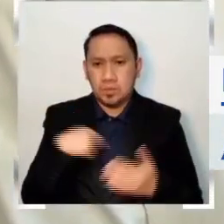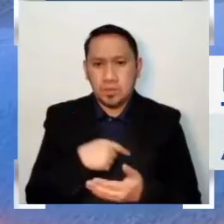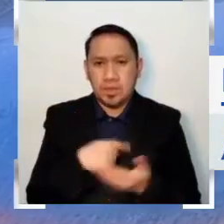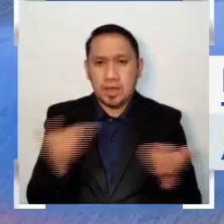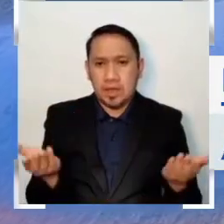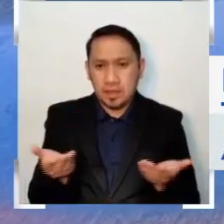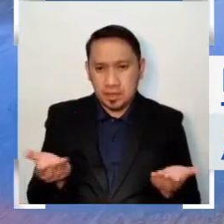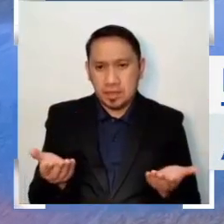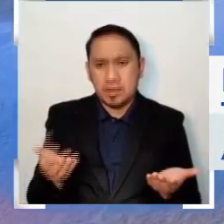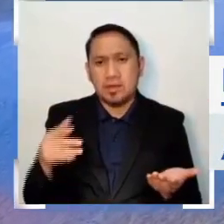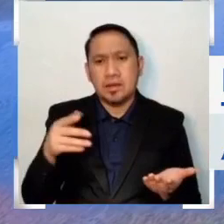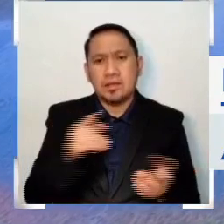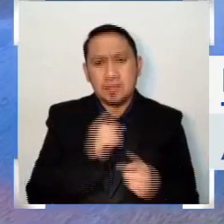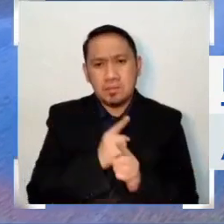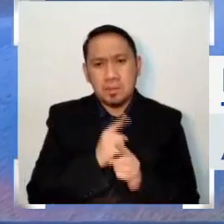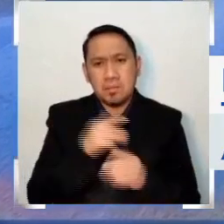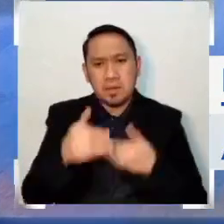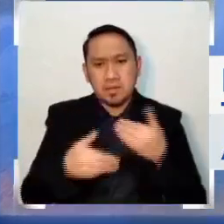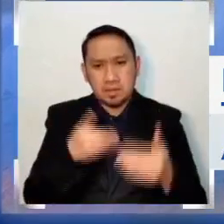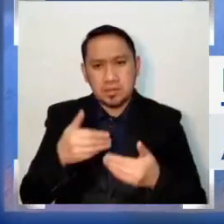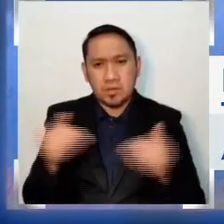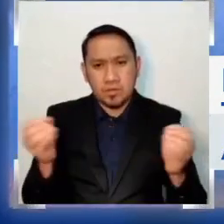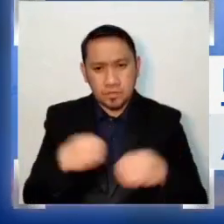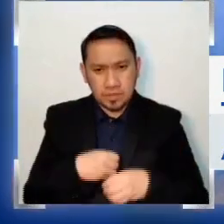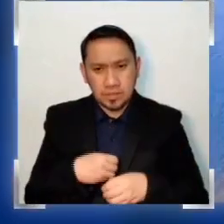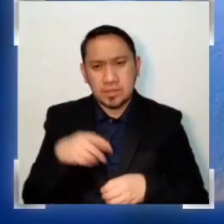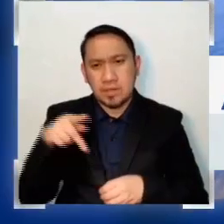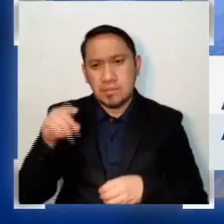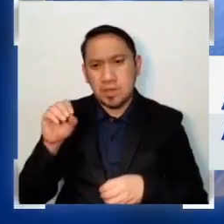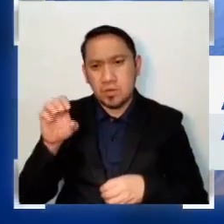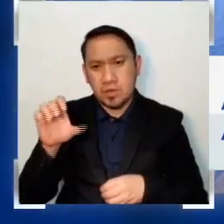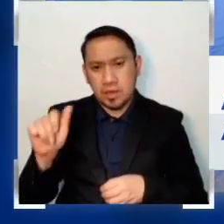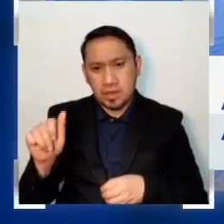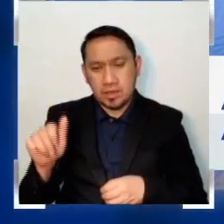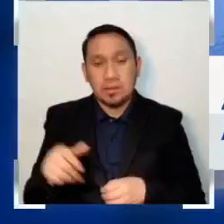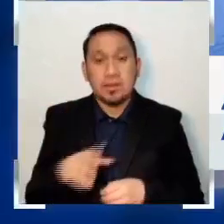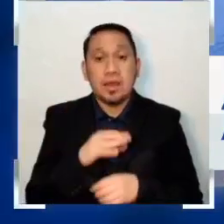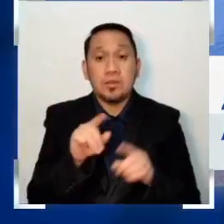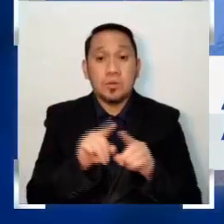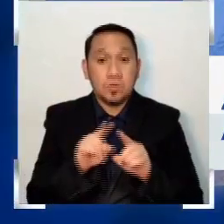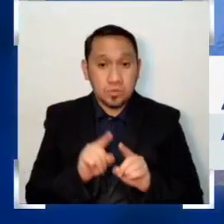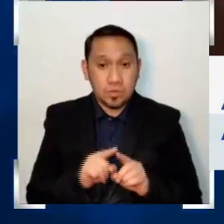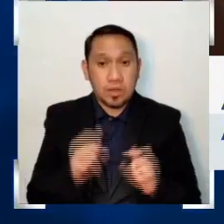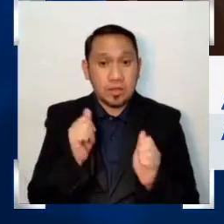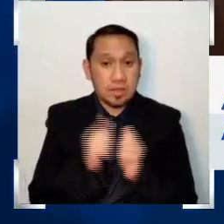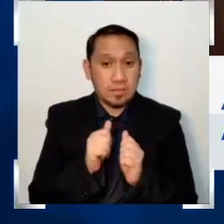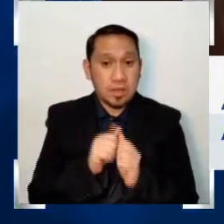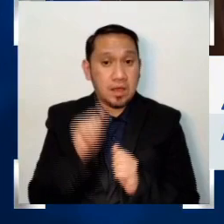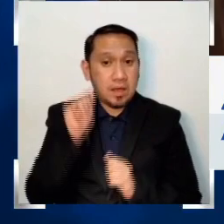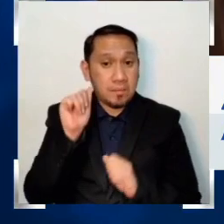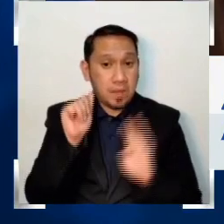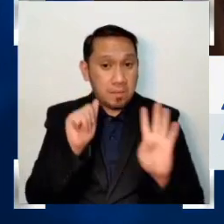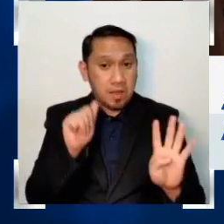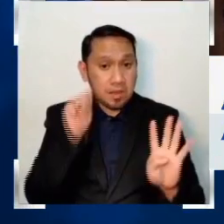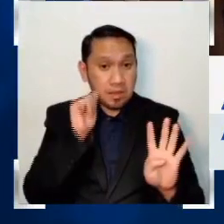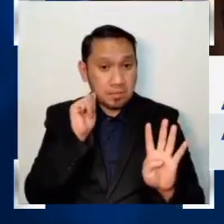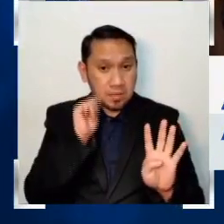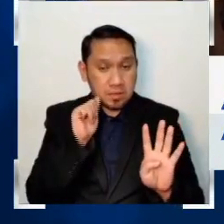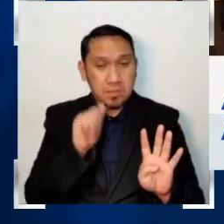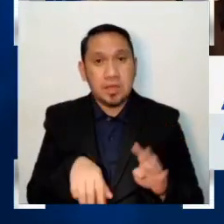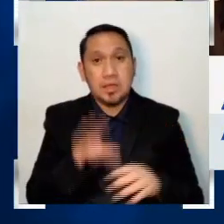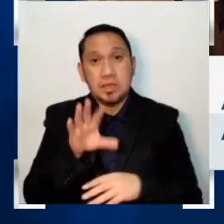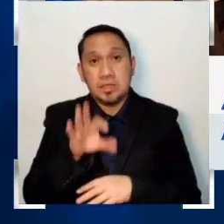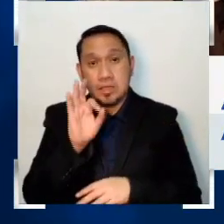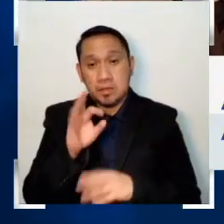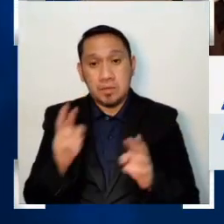process. Kasama rin nilang nakauwi ang apat na Pinay na hinold sa Myanmar matapos mahuling tumatawid sa ilog sa boundary